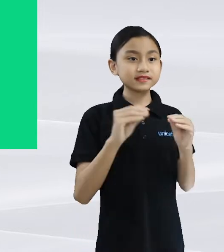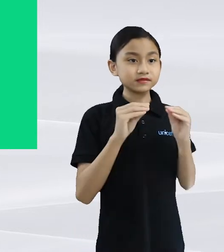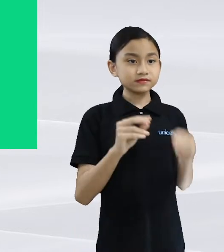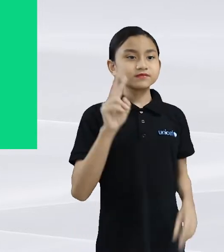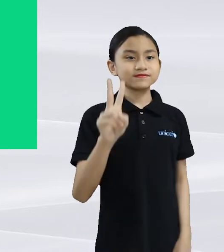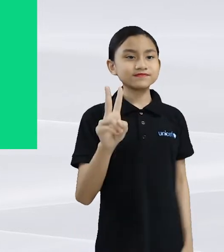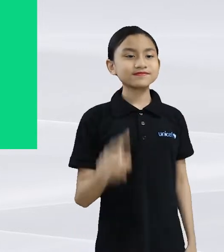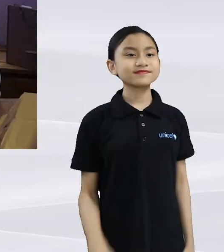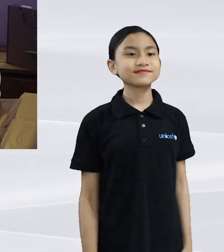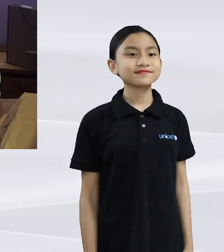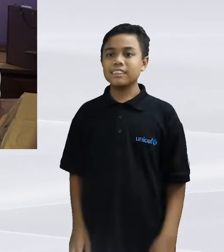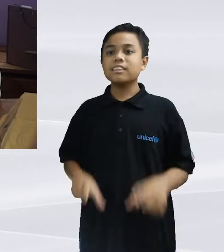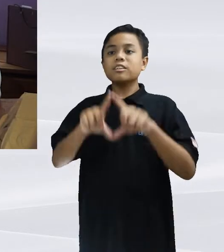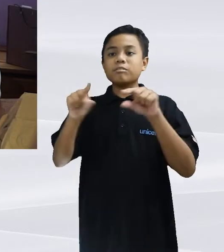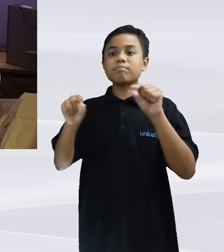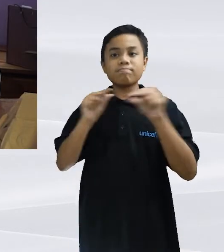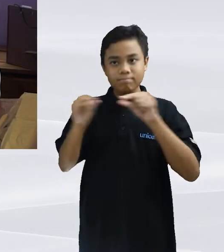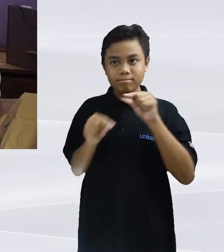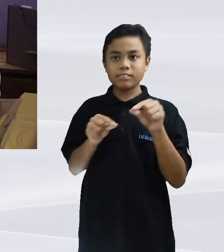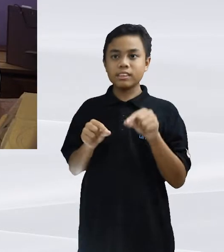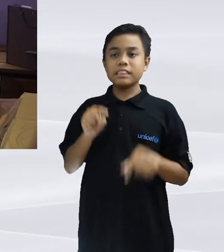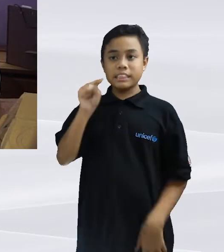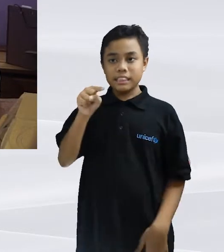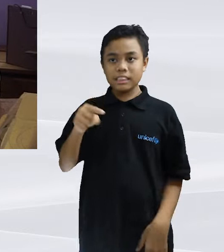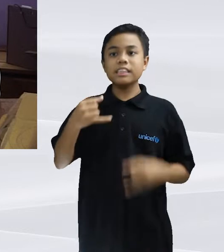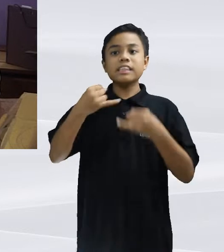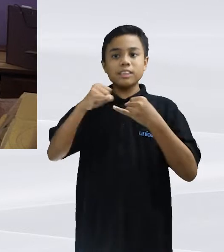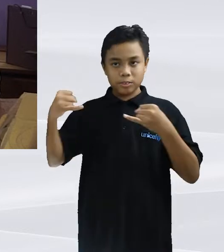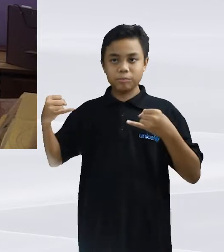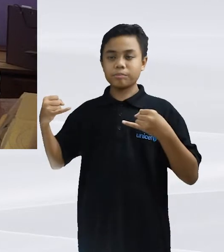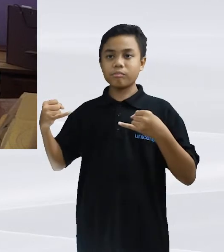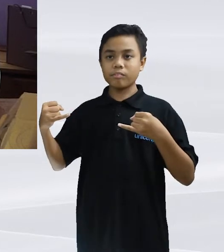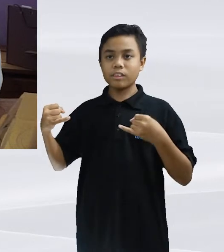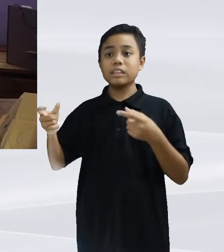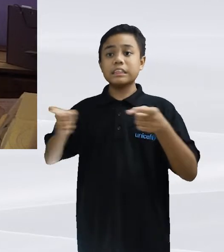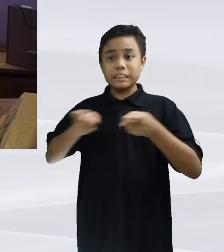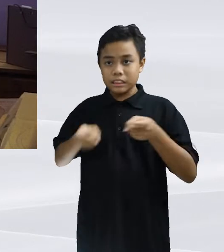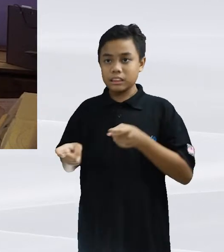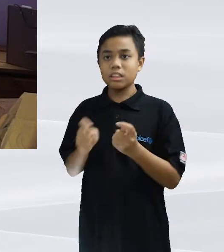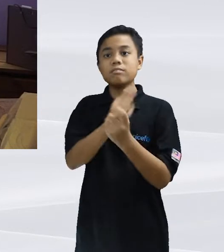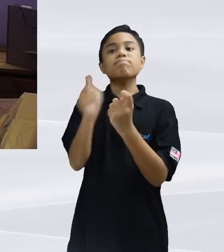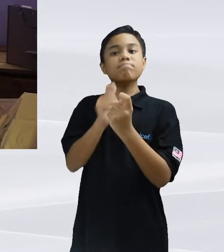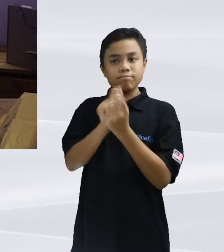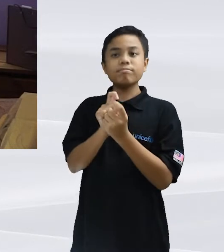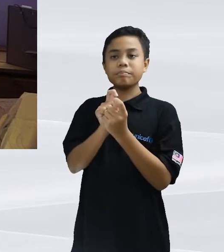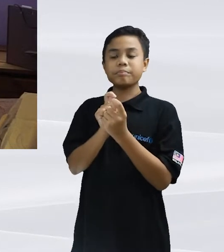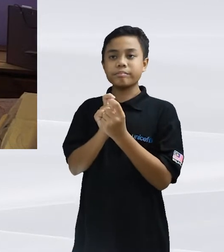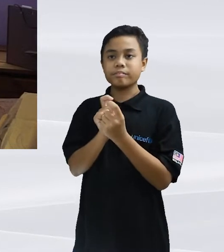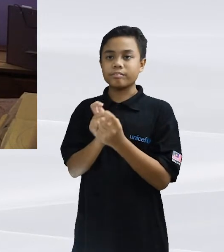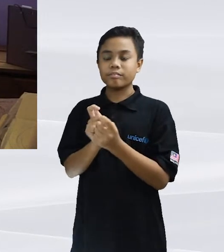semasa pengajaran 2? Servo motor merupakan salah satu jenis motor di mana darjah putarannya boleh dikawal dengan